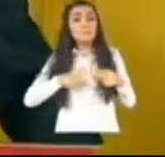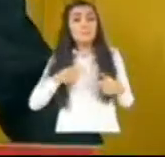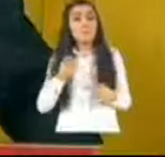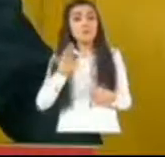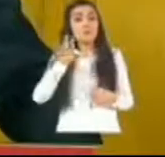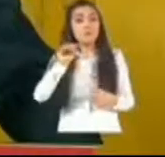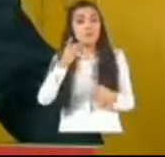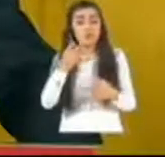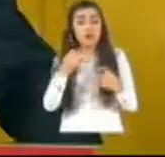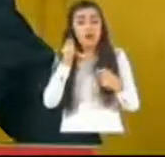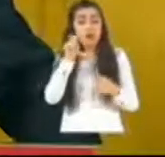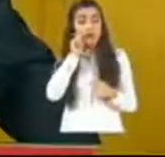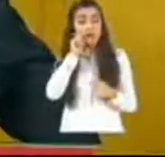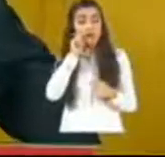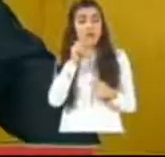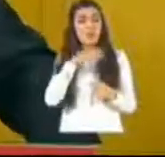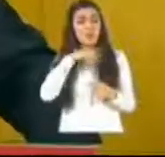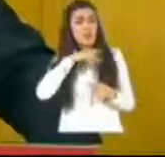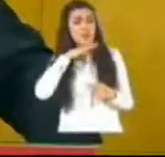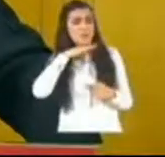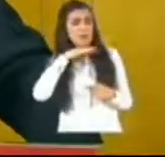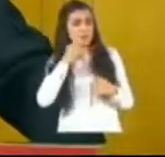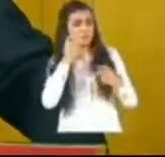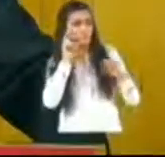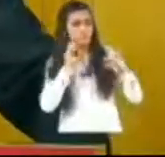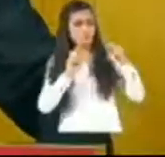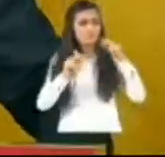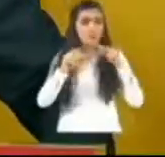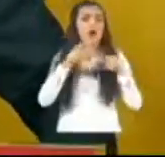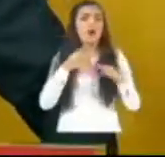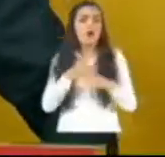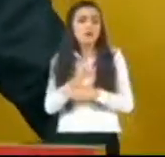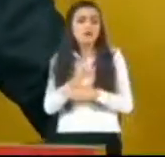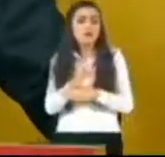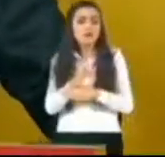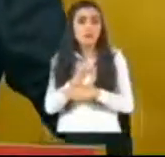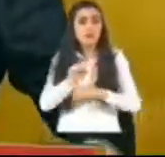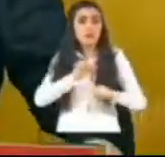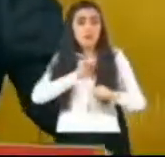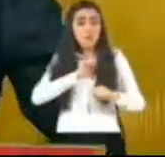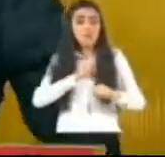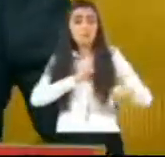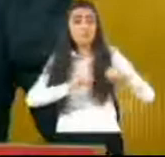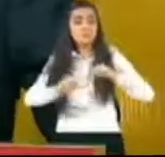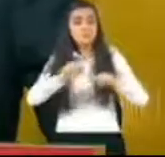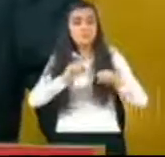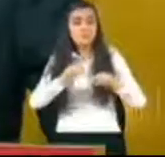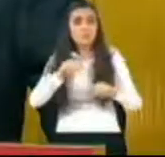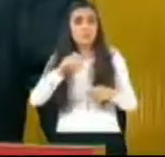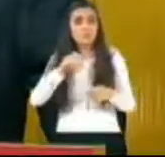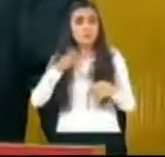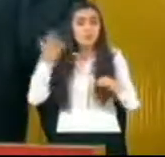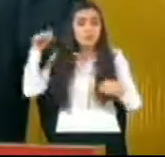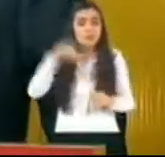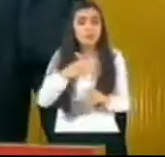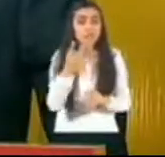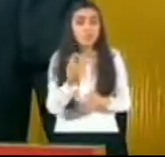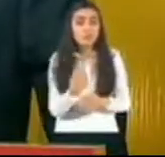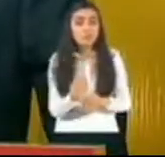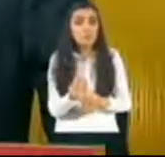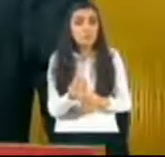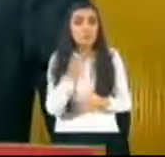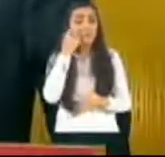ahlak ölçülerine yabancılık çekenlerin aslında kaygı ve korkunun pençesine düşmüş oldukları